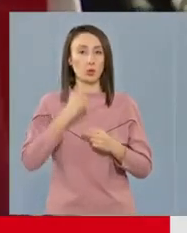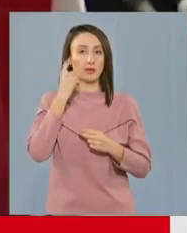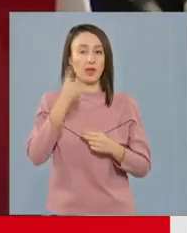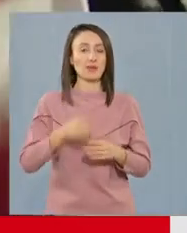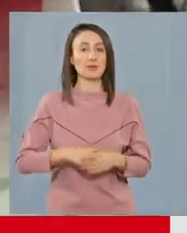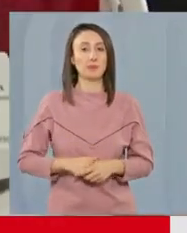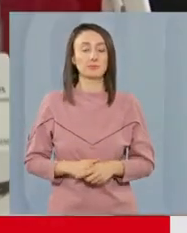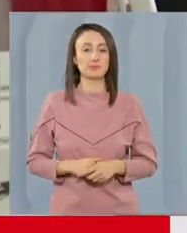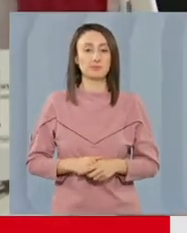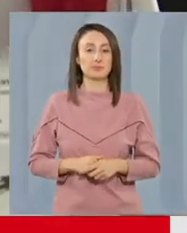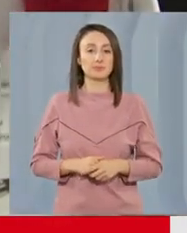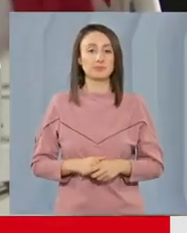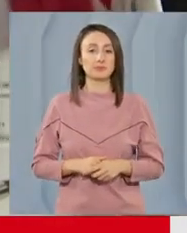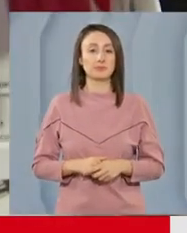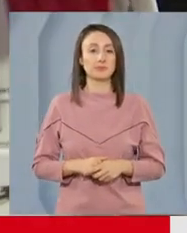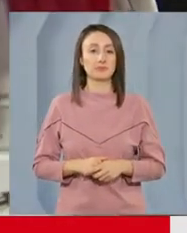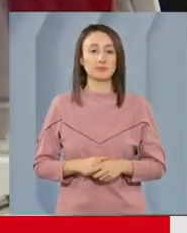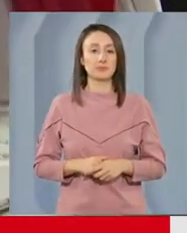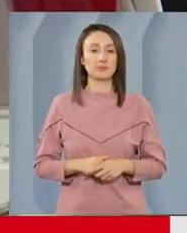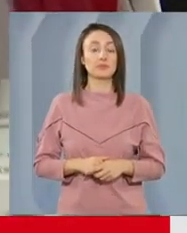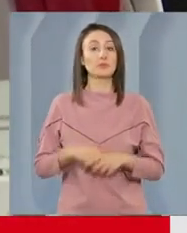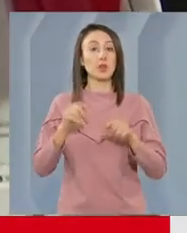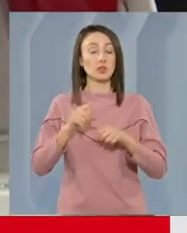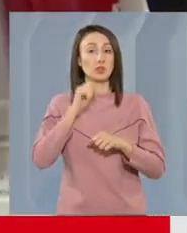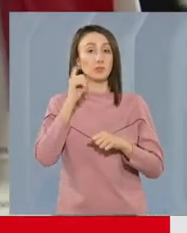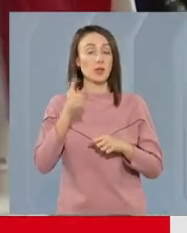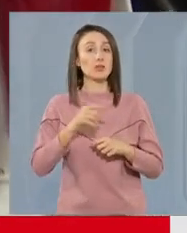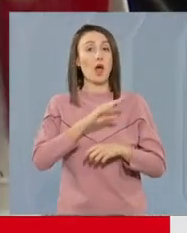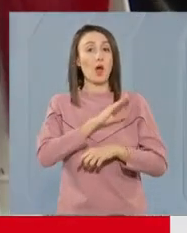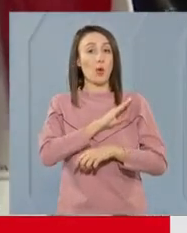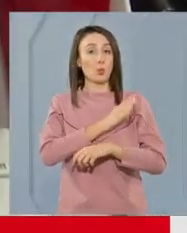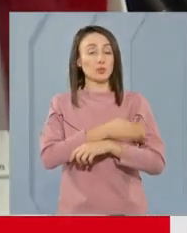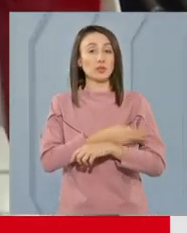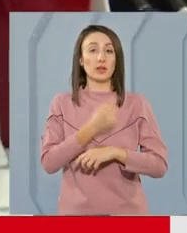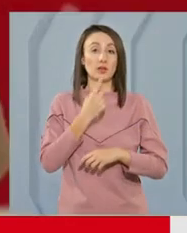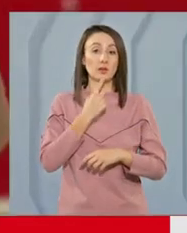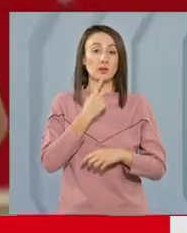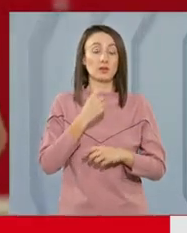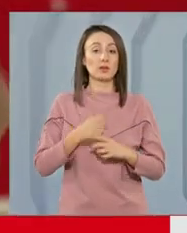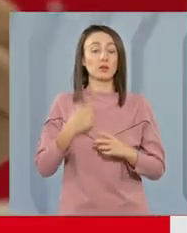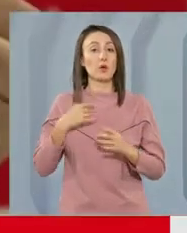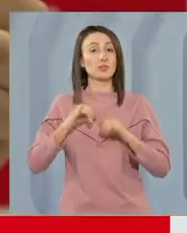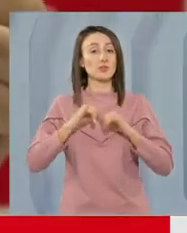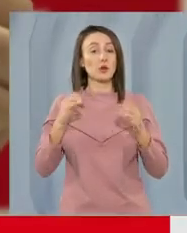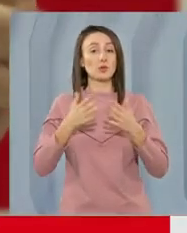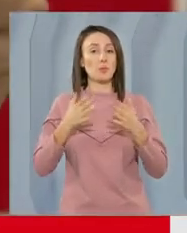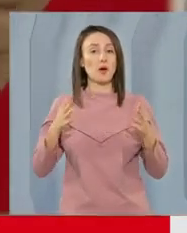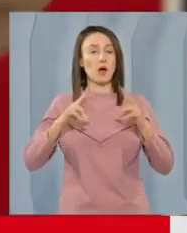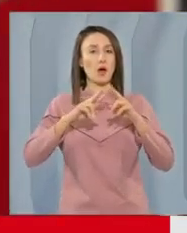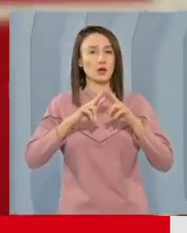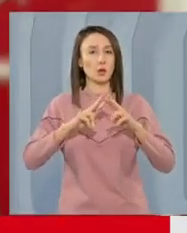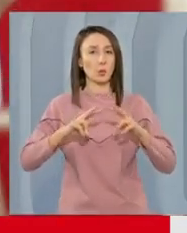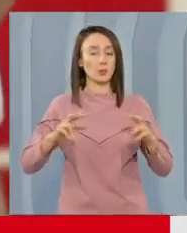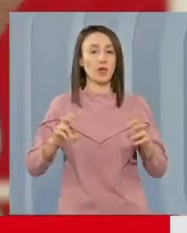ascultăm! Bun găsit! În această dimineață, autoritățile din Timișoara au desfășurat o amplă operațiune